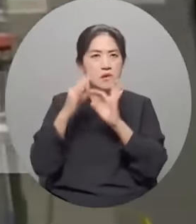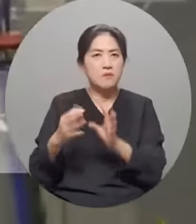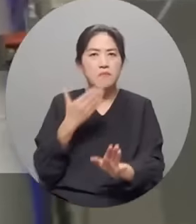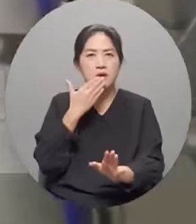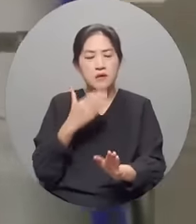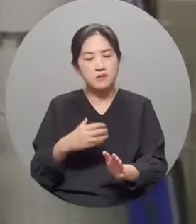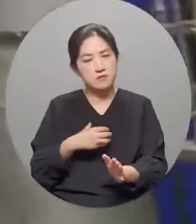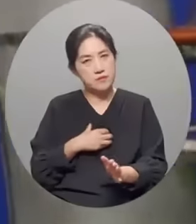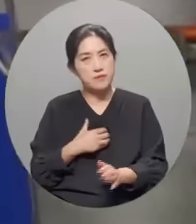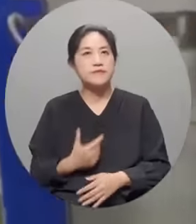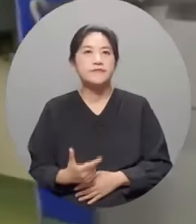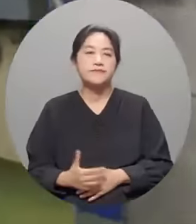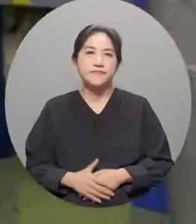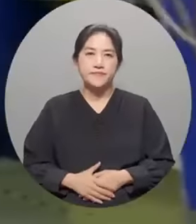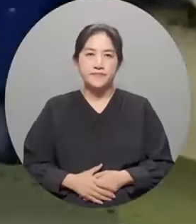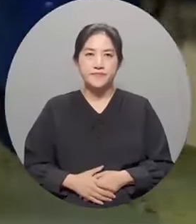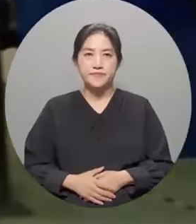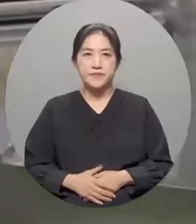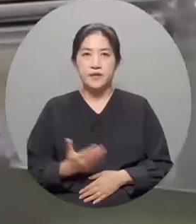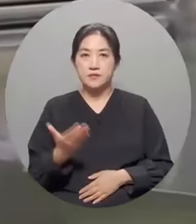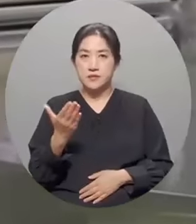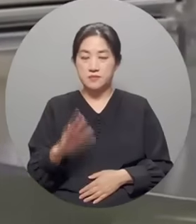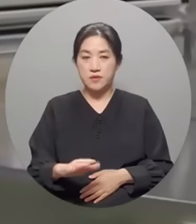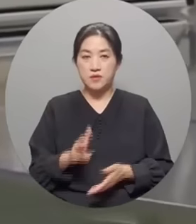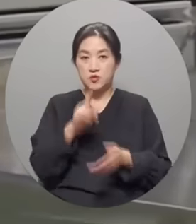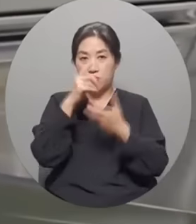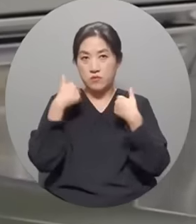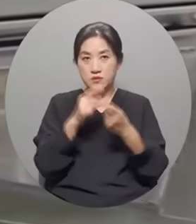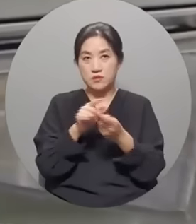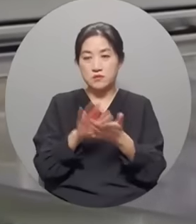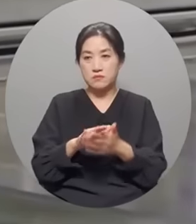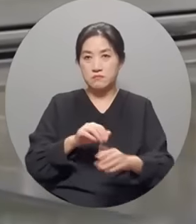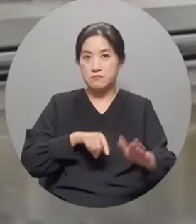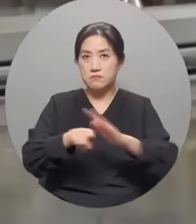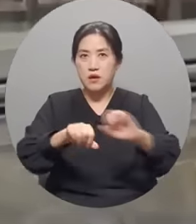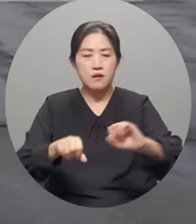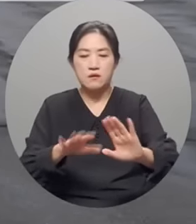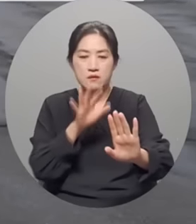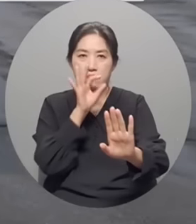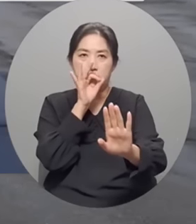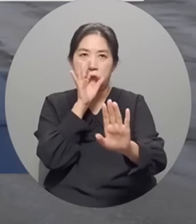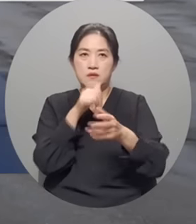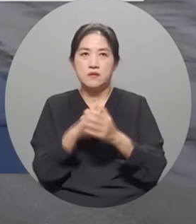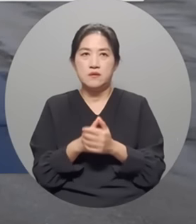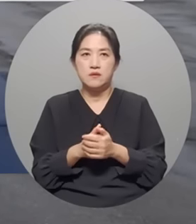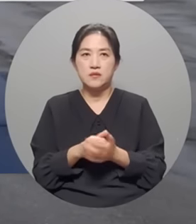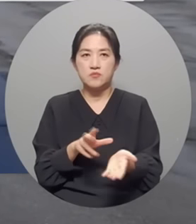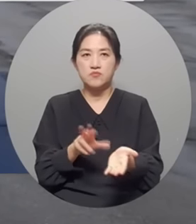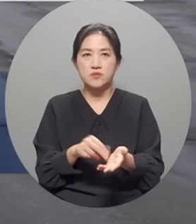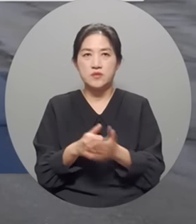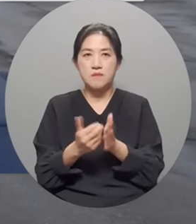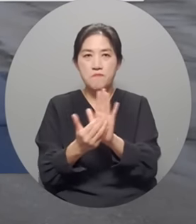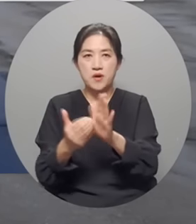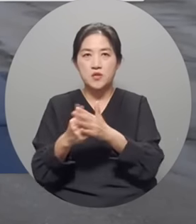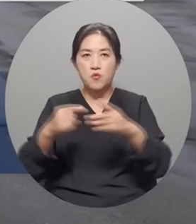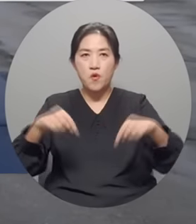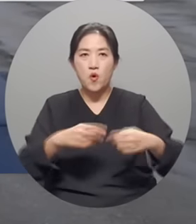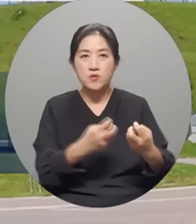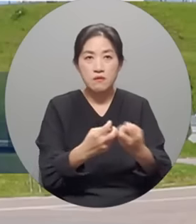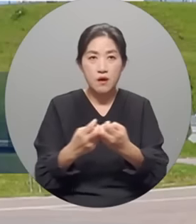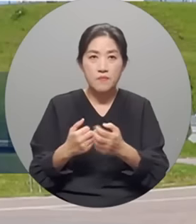점은 우려스럽습니다. 그렇다고 정부의 직접적인 대응도 어렵습니다. 문제를 갖다가 막기 위해서 외교적으로 어떻게